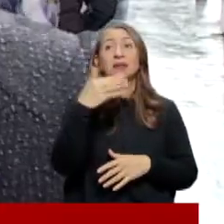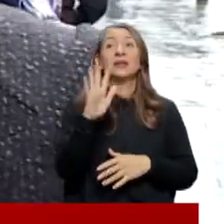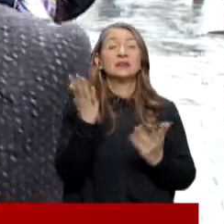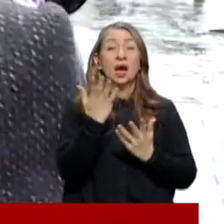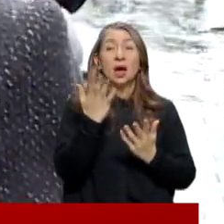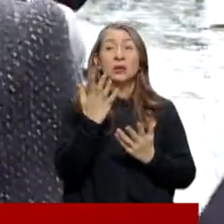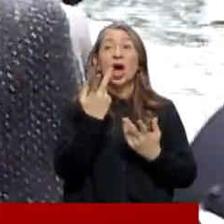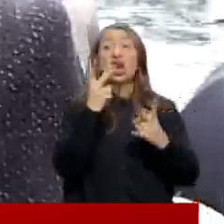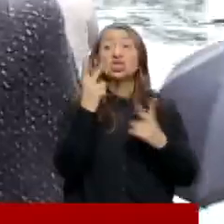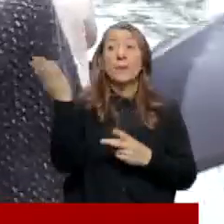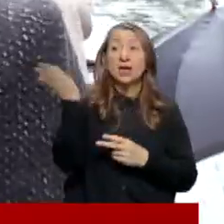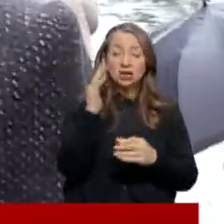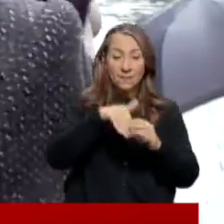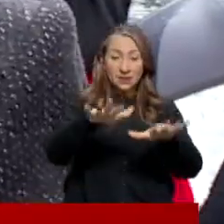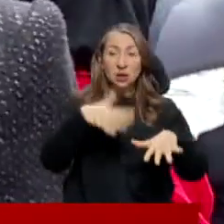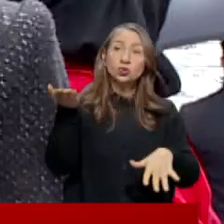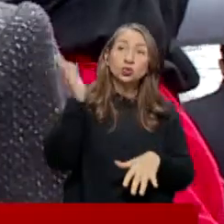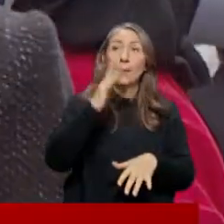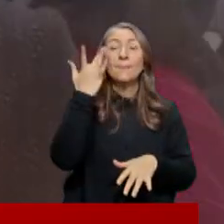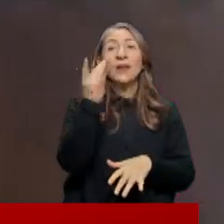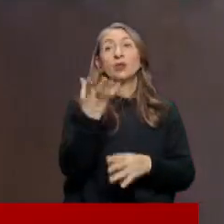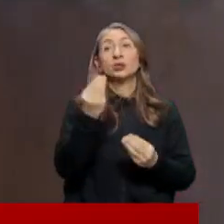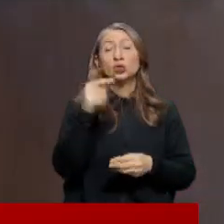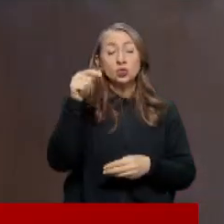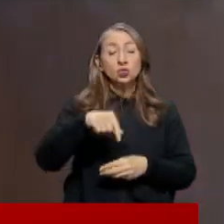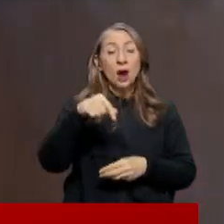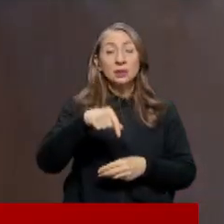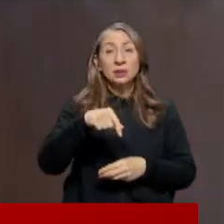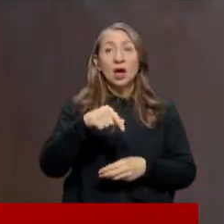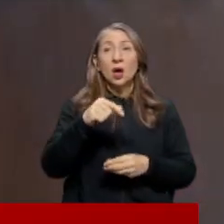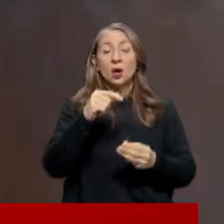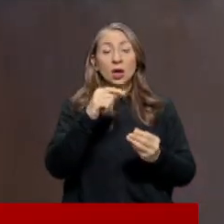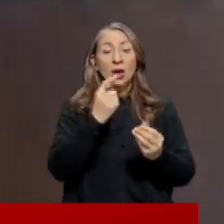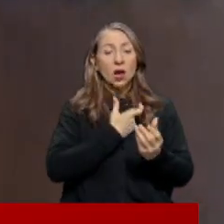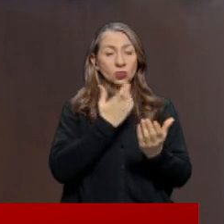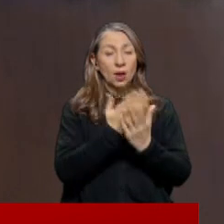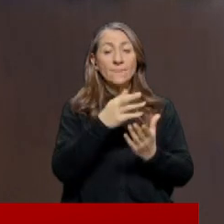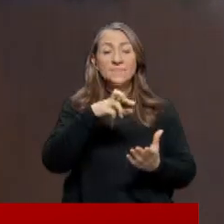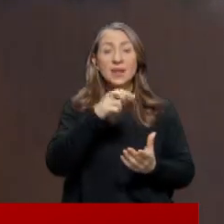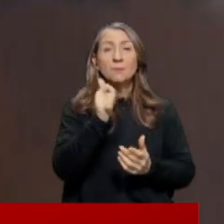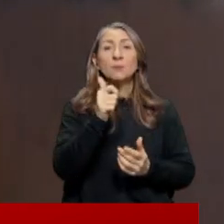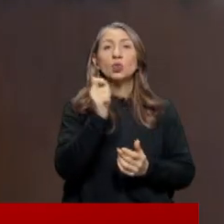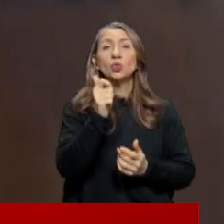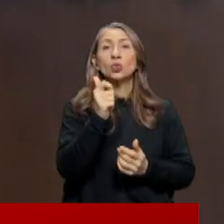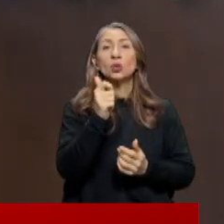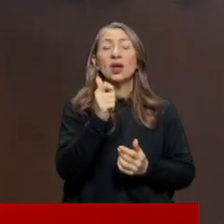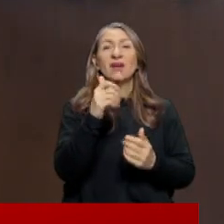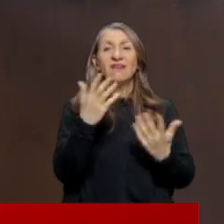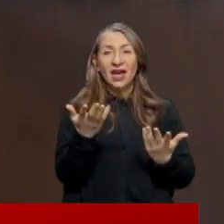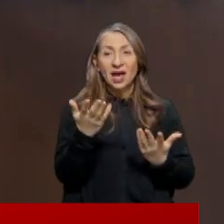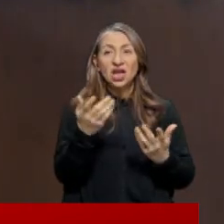daha. Daha açıklama gelecek meclisten, ondan sonra belli olacak. Şu andaki mevzuata göre prim gününü